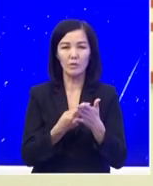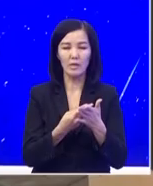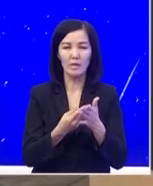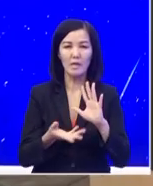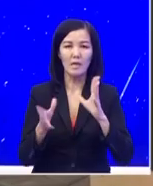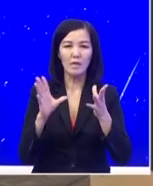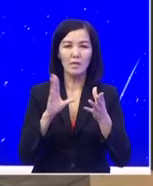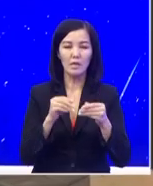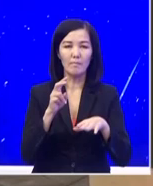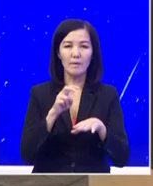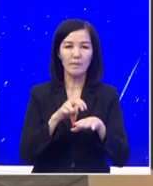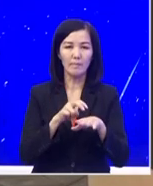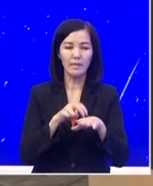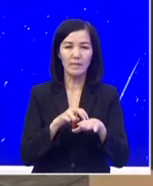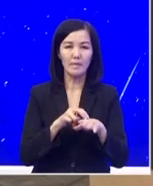Жалпы сотрудниктер бізде